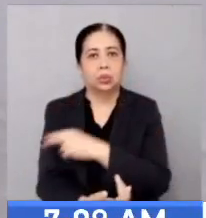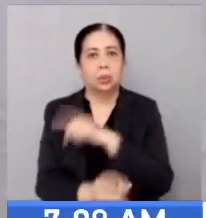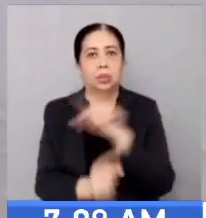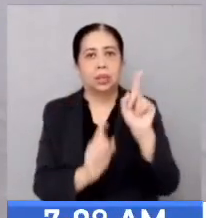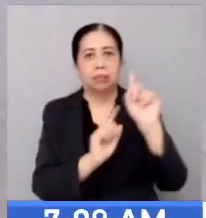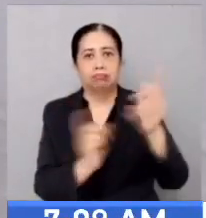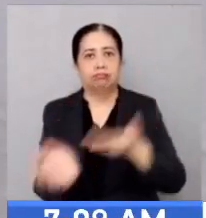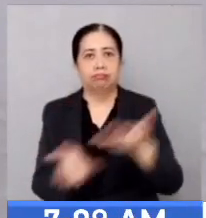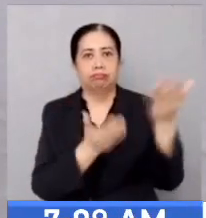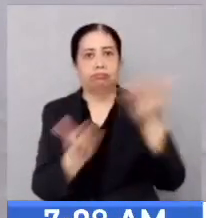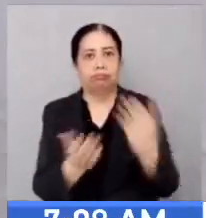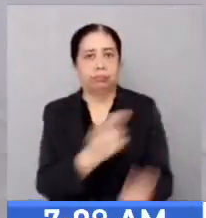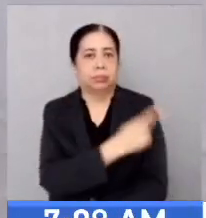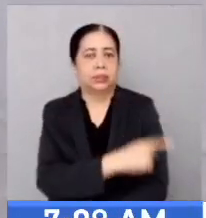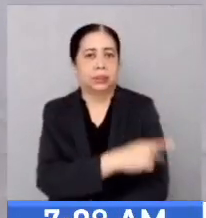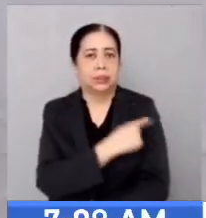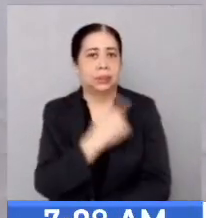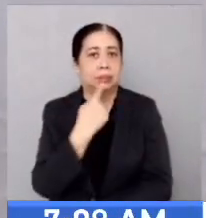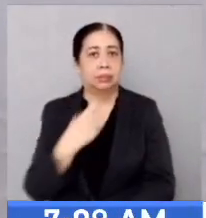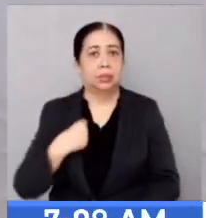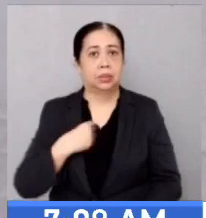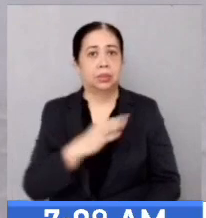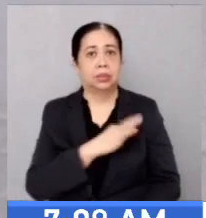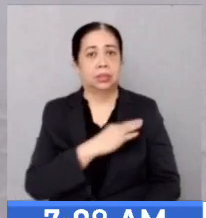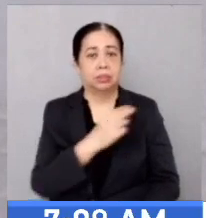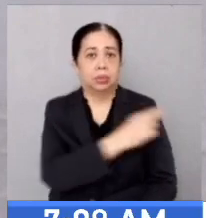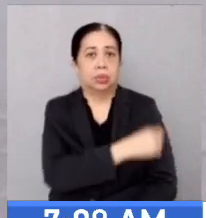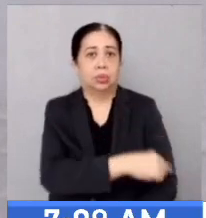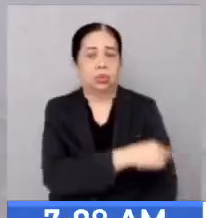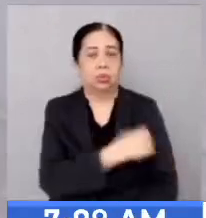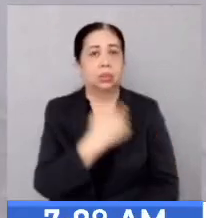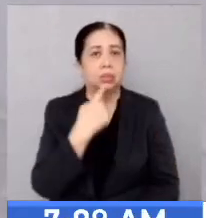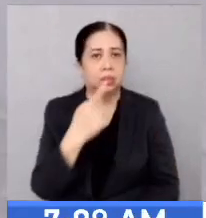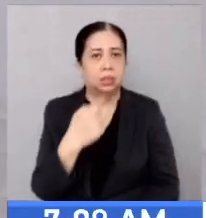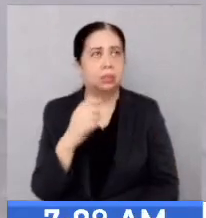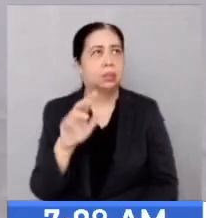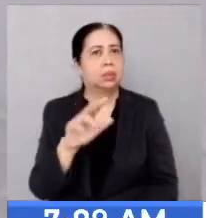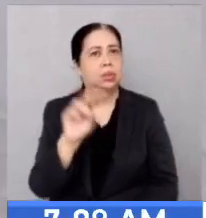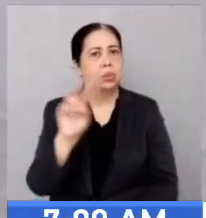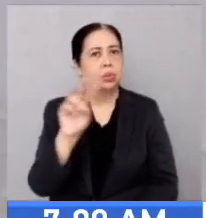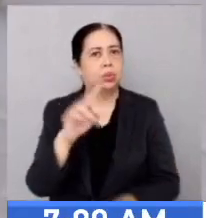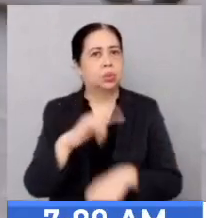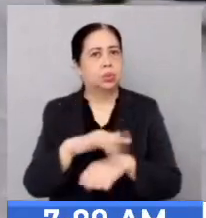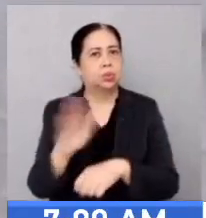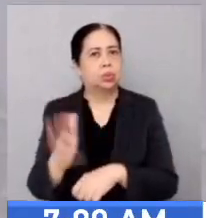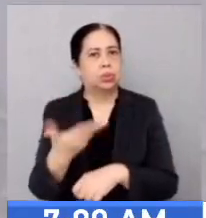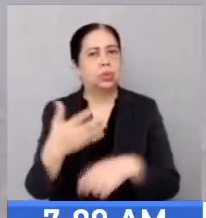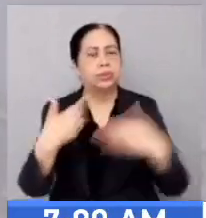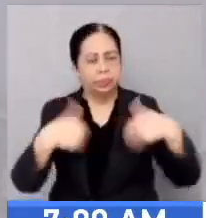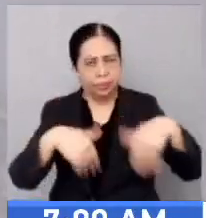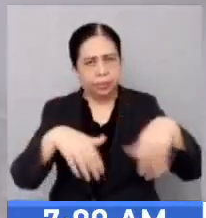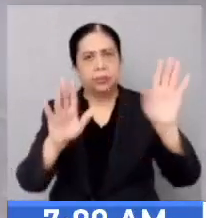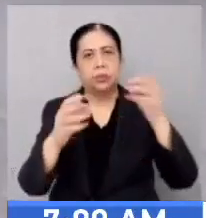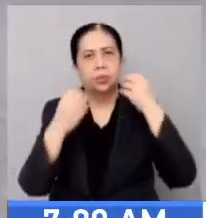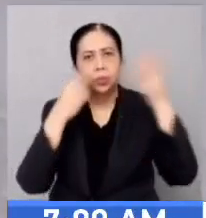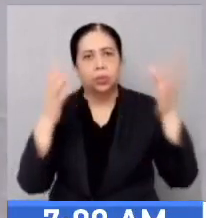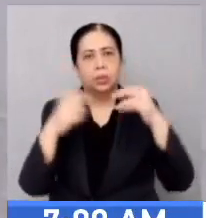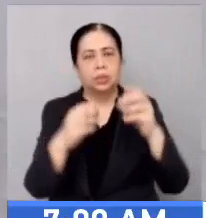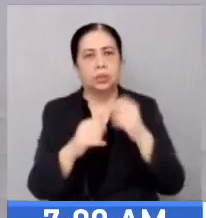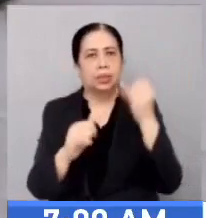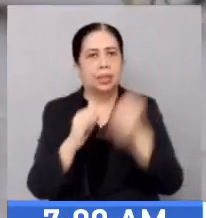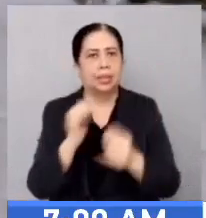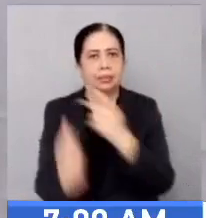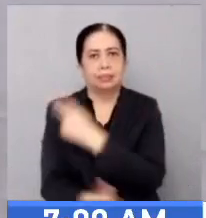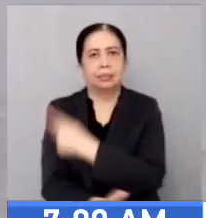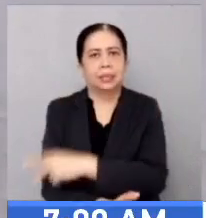ayon dun sa staff ng hospital na nakausap natin, ay bandang alas 2 ng madaling araw ay inilabas na yung pinakahuling pasyente na